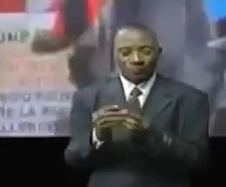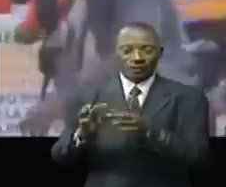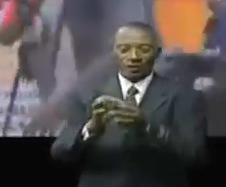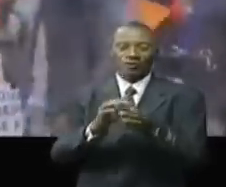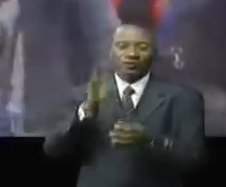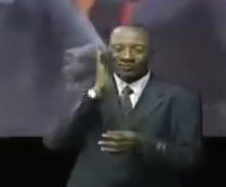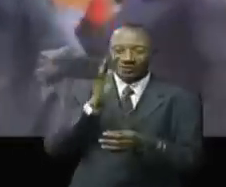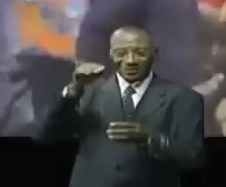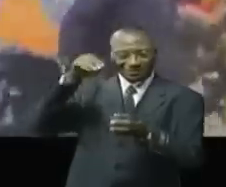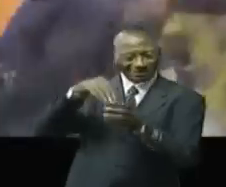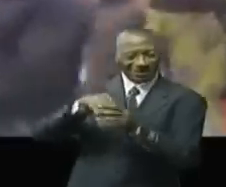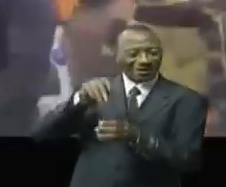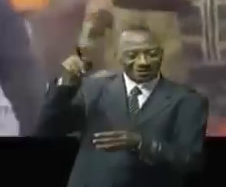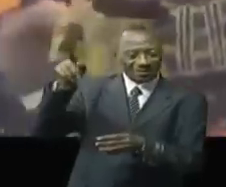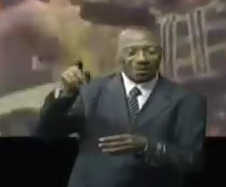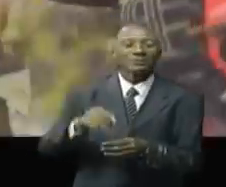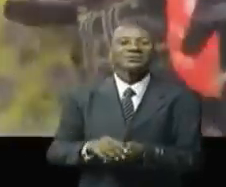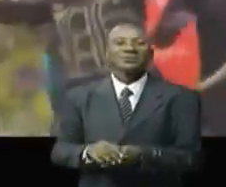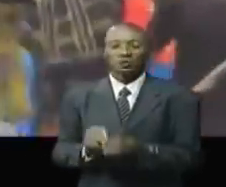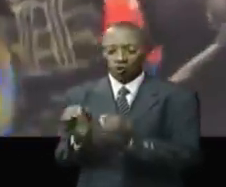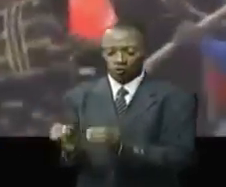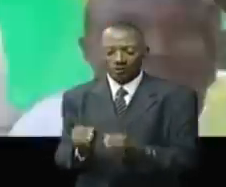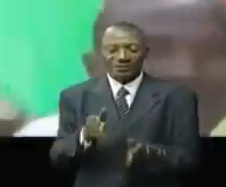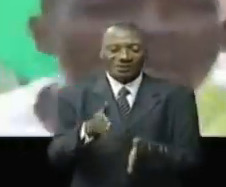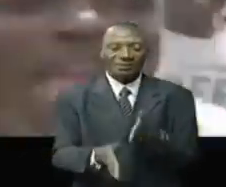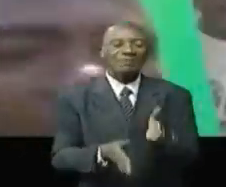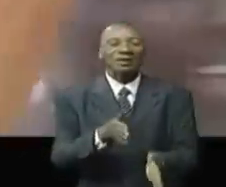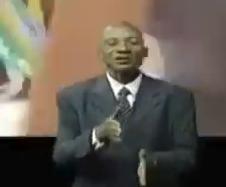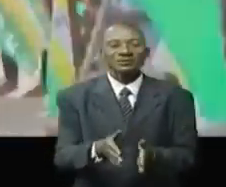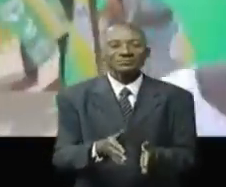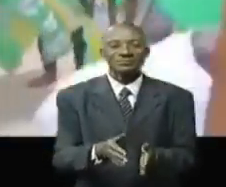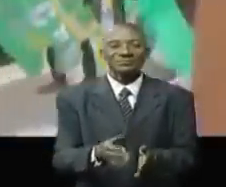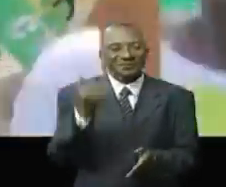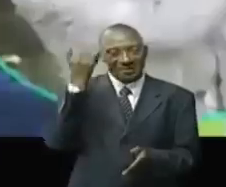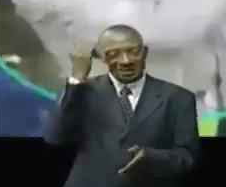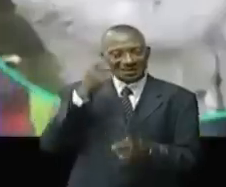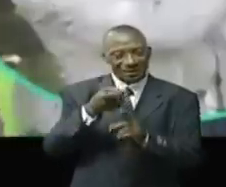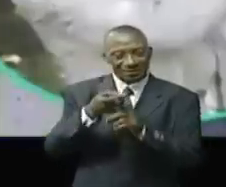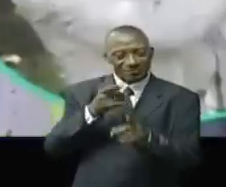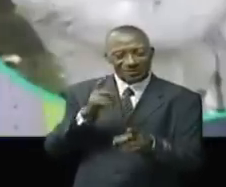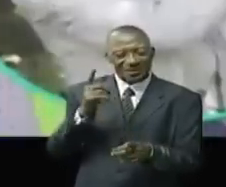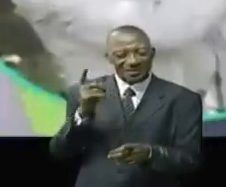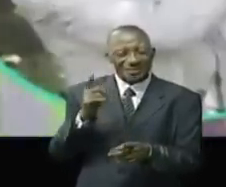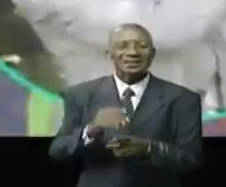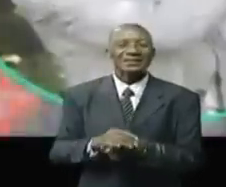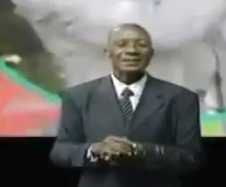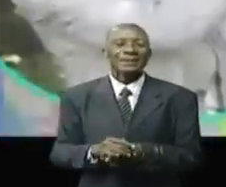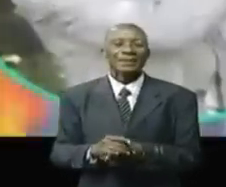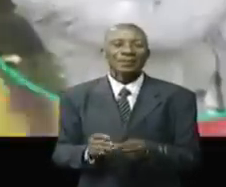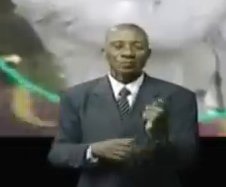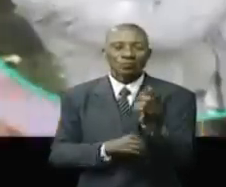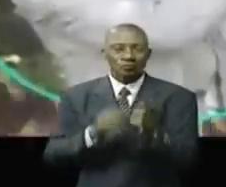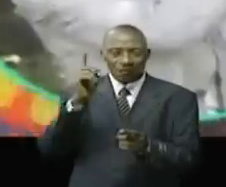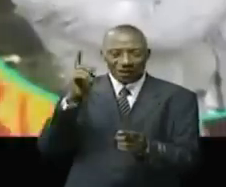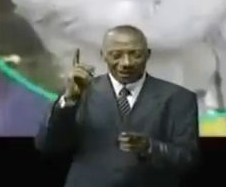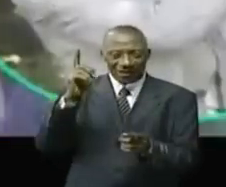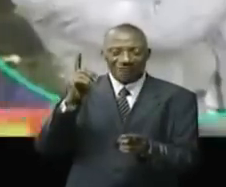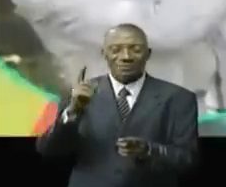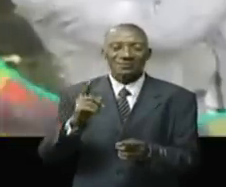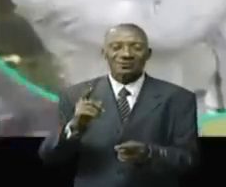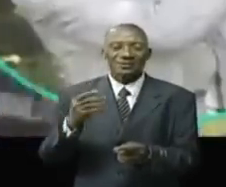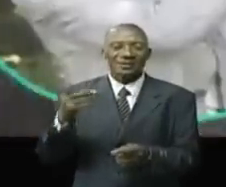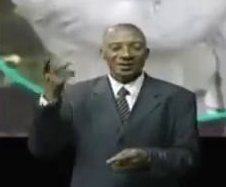à travers une marche organisée sur initiative de l'honorable Sami Adubango Aoto, digne fils de la province et acteur